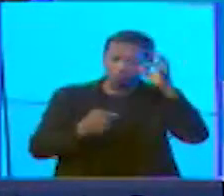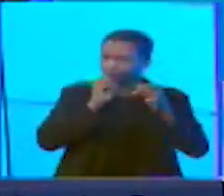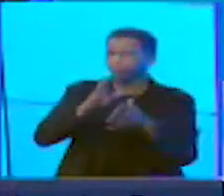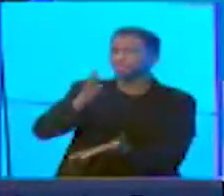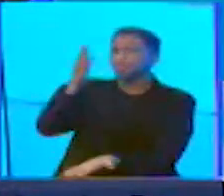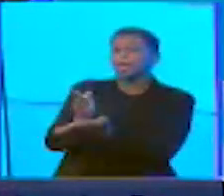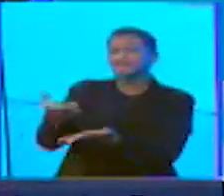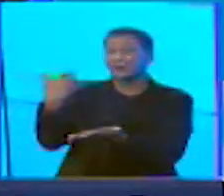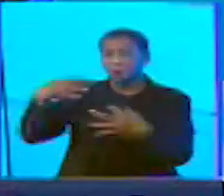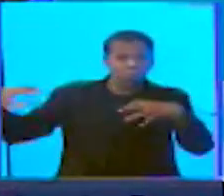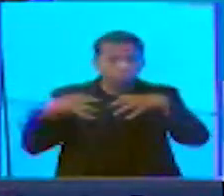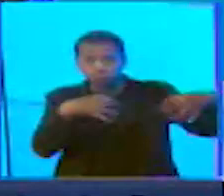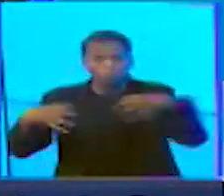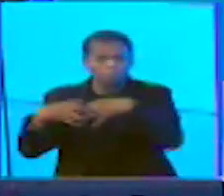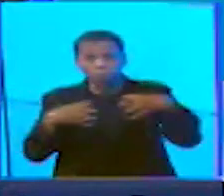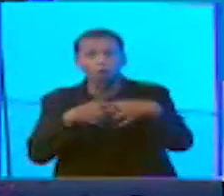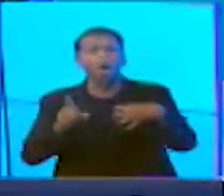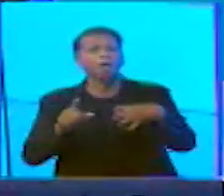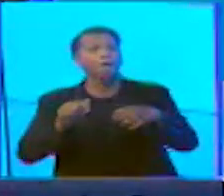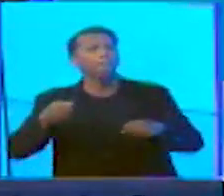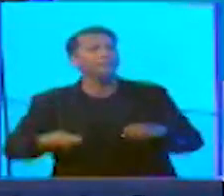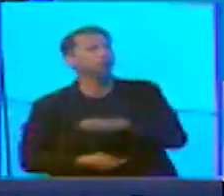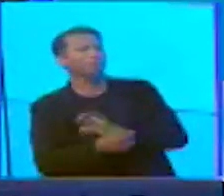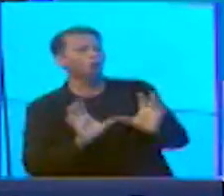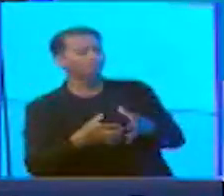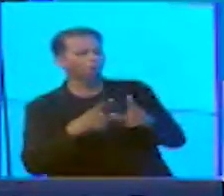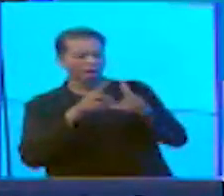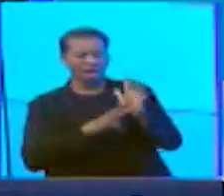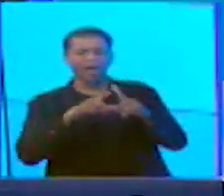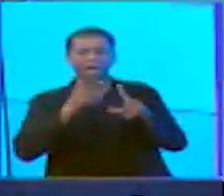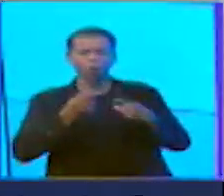bentrokan terjadi akibat adanya penyusup kelompok anarkis.